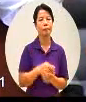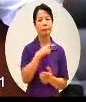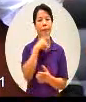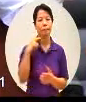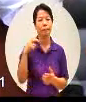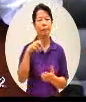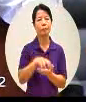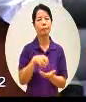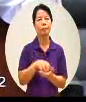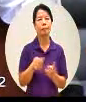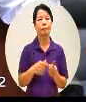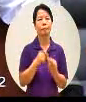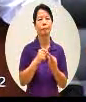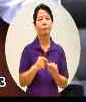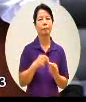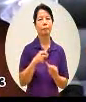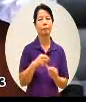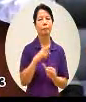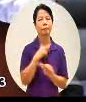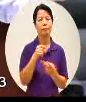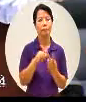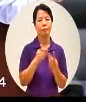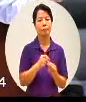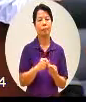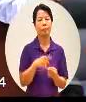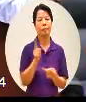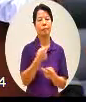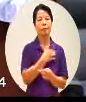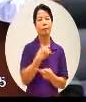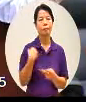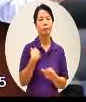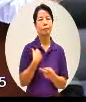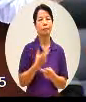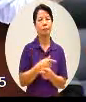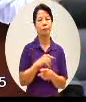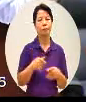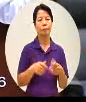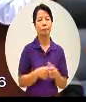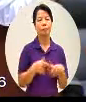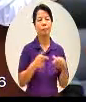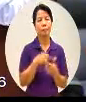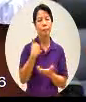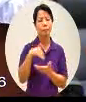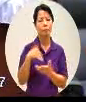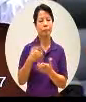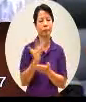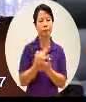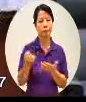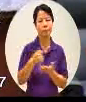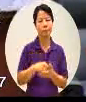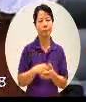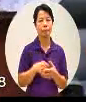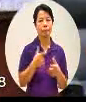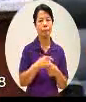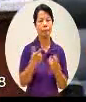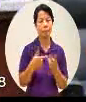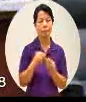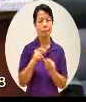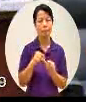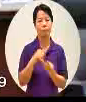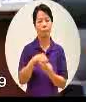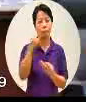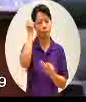啊，不就跟什么才能记忆的什么心算的检定、 哦，啊，个数学检定，什么会检定，伊